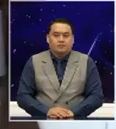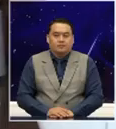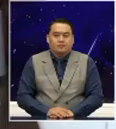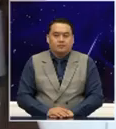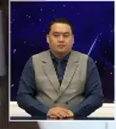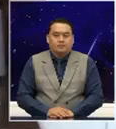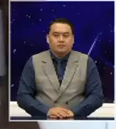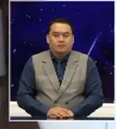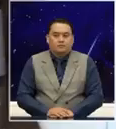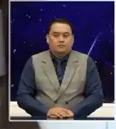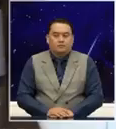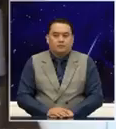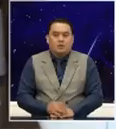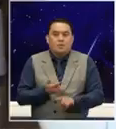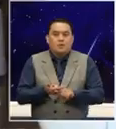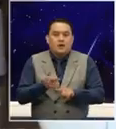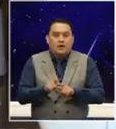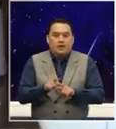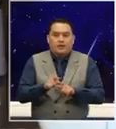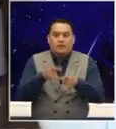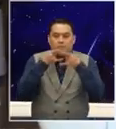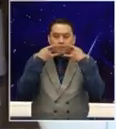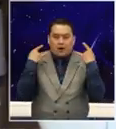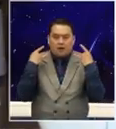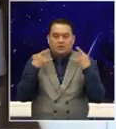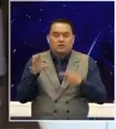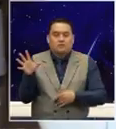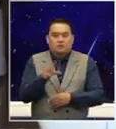Эти маски мы раздаем детям, инвалидам,